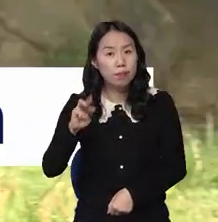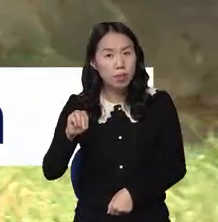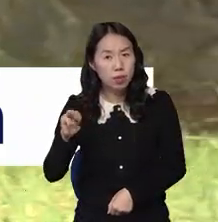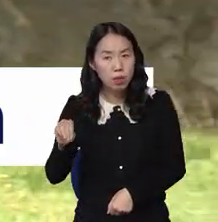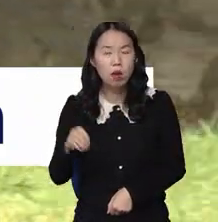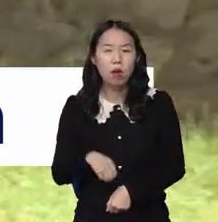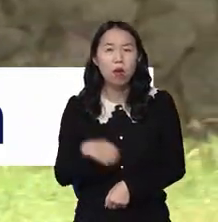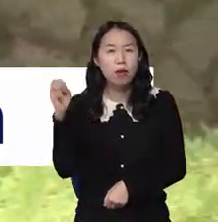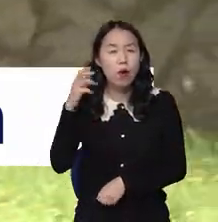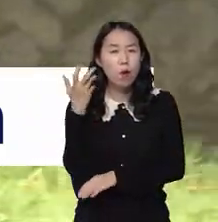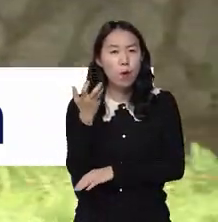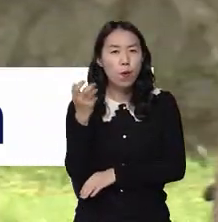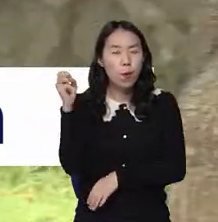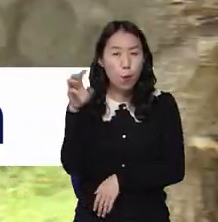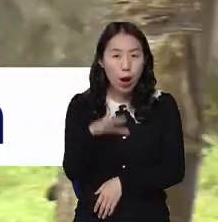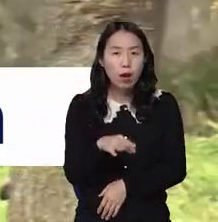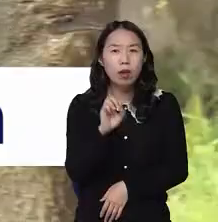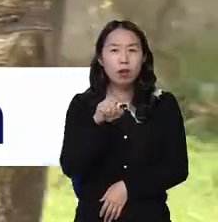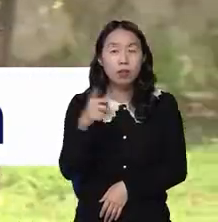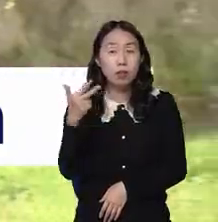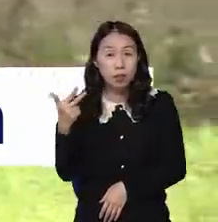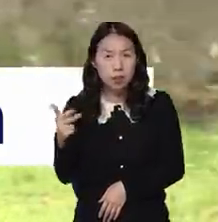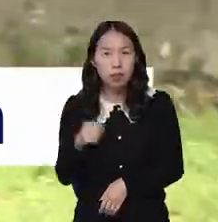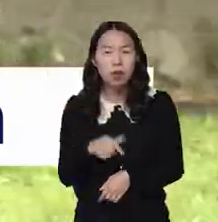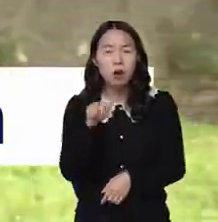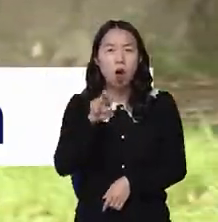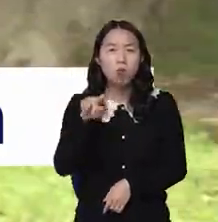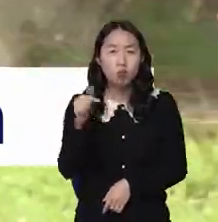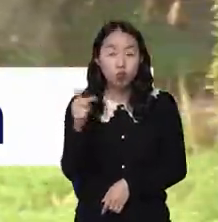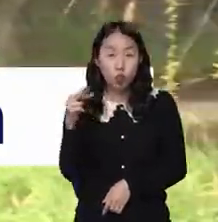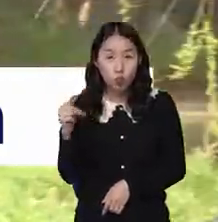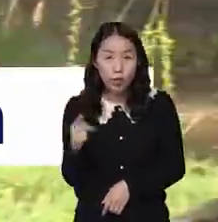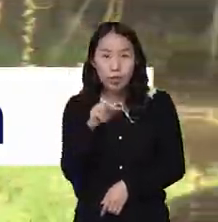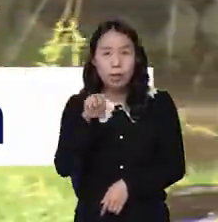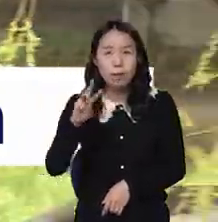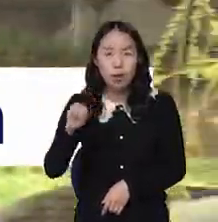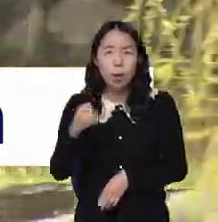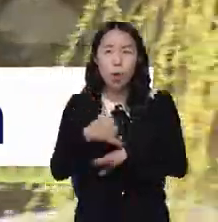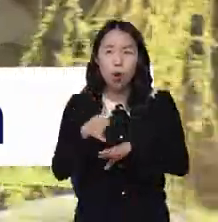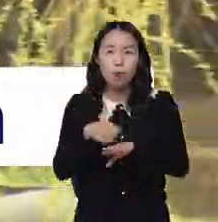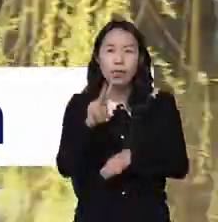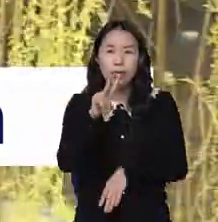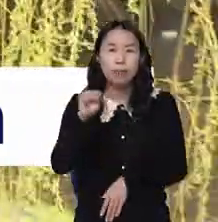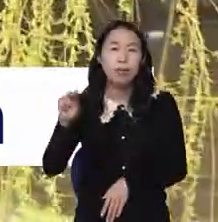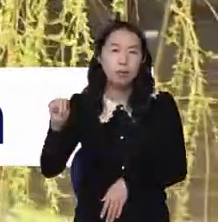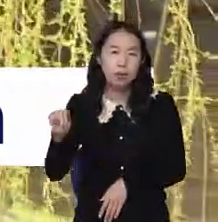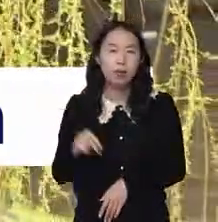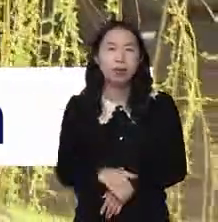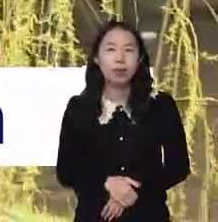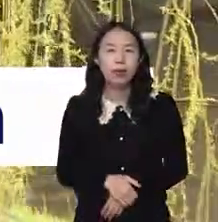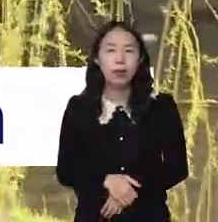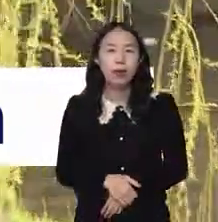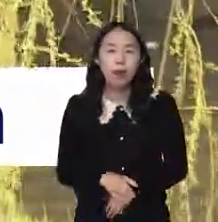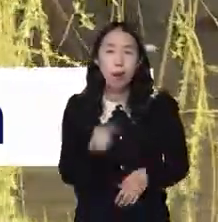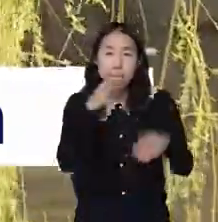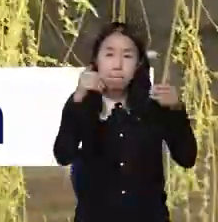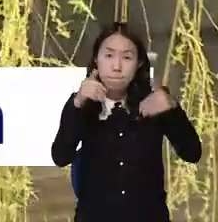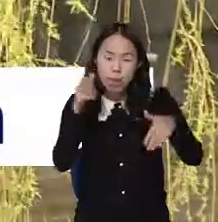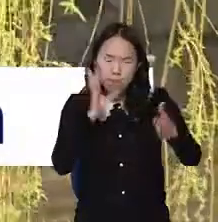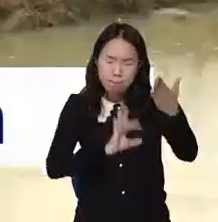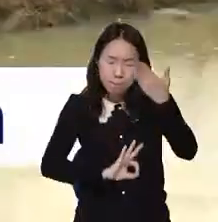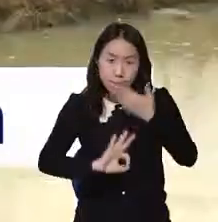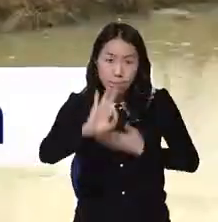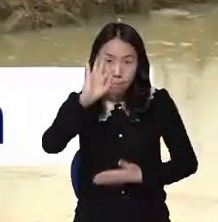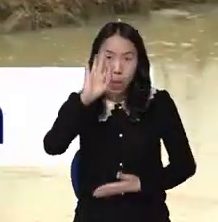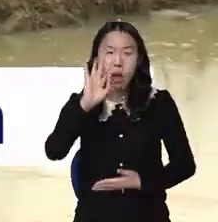0.6mm, 영광 0.7mm, 거문도 2mm, 완도 1.5mm입니다. 비는 밤사이 계속되다